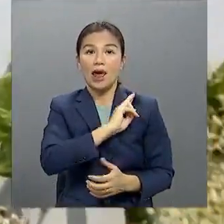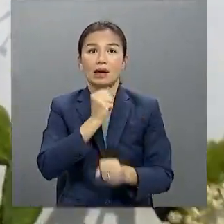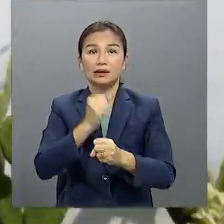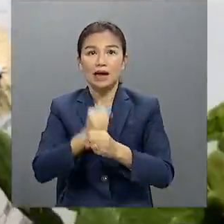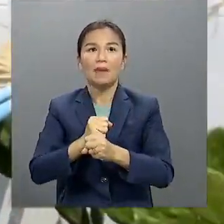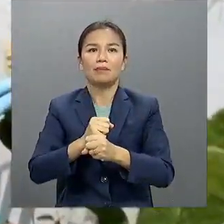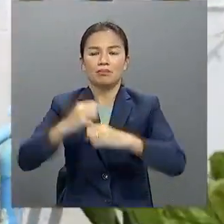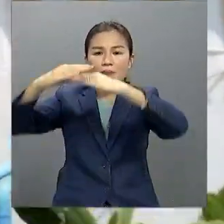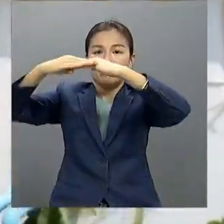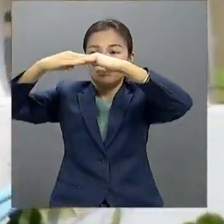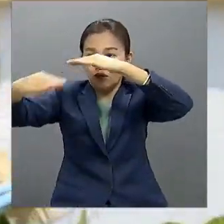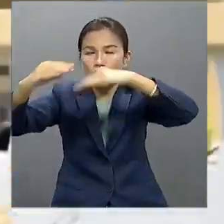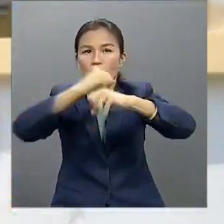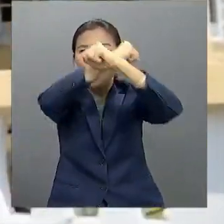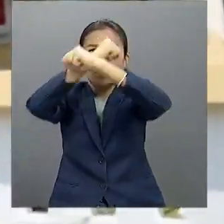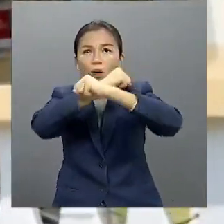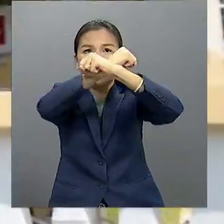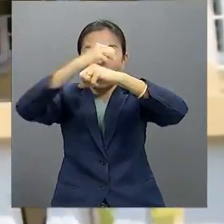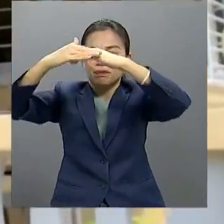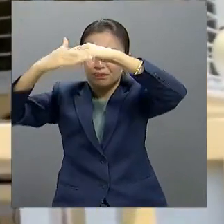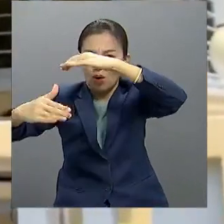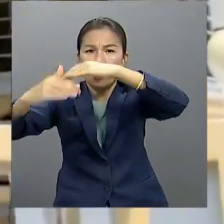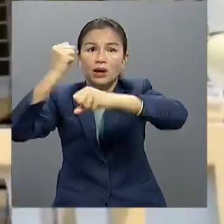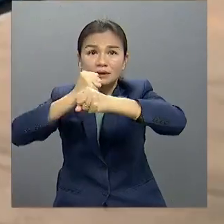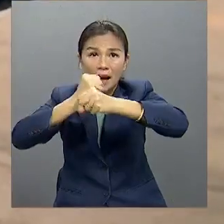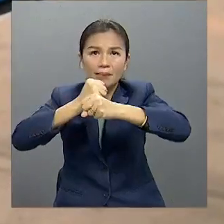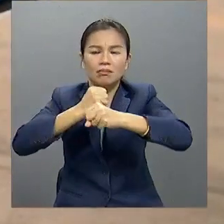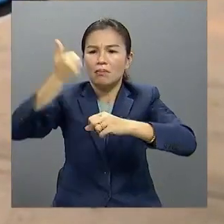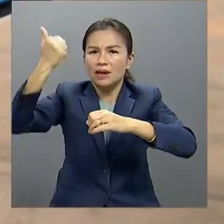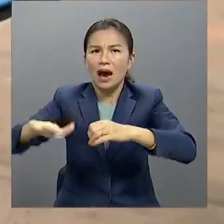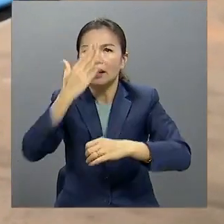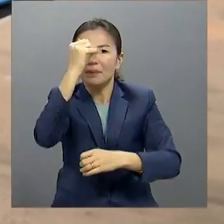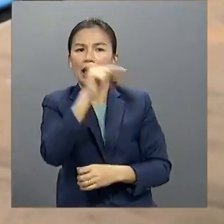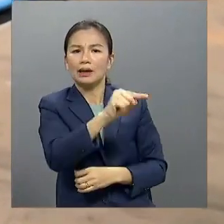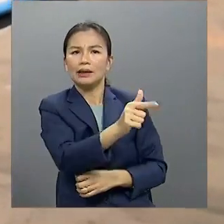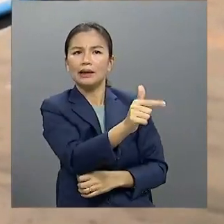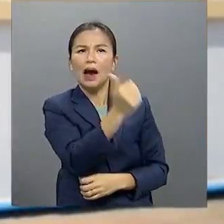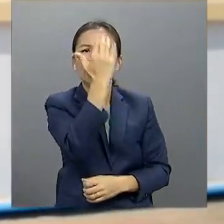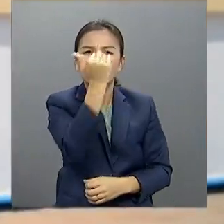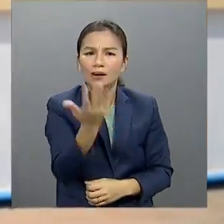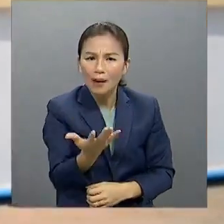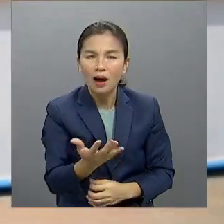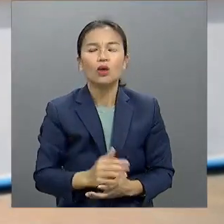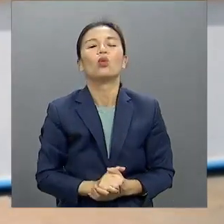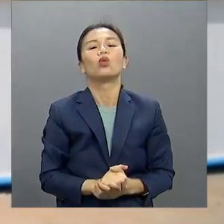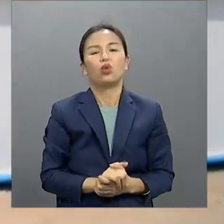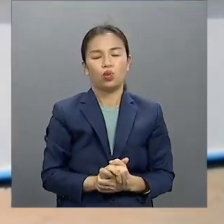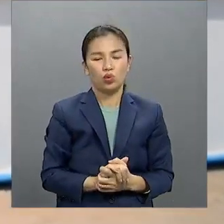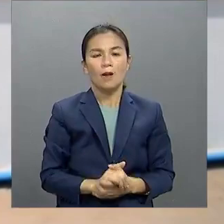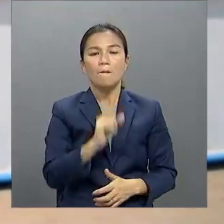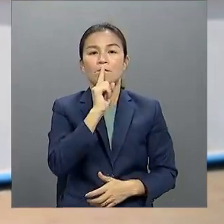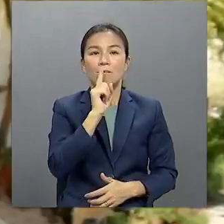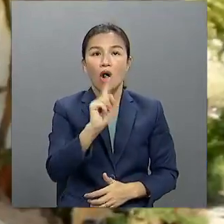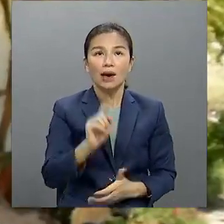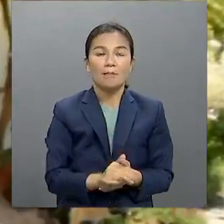กมากันแดดกันฝนยังขอไม่ได้เลยทำไมหลังนี้ทำได้งี้นะคะนายปราโมทจงกลางเนี่ยเขาก็บอกว่าพื้นที่นี้เป็นพื้น